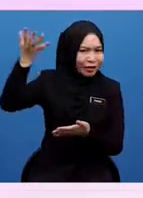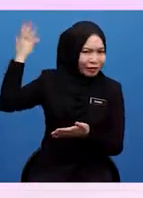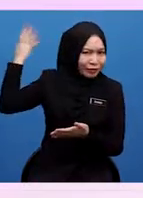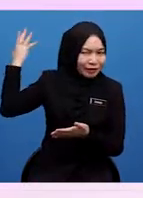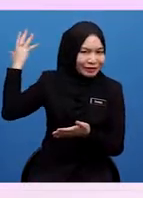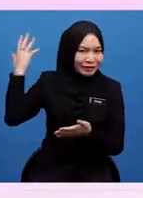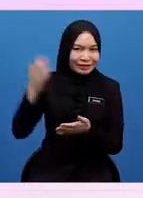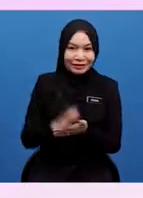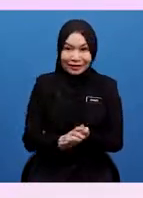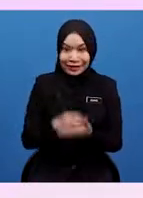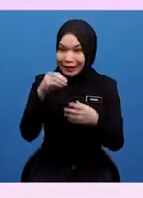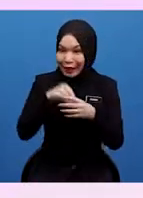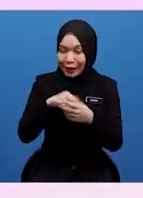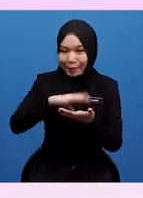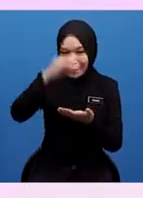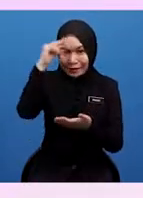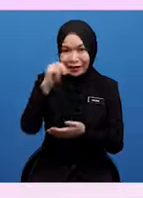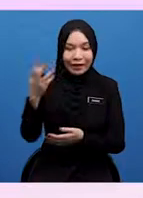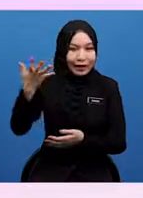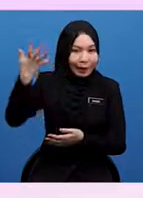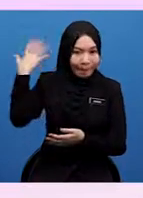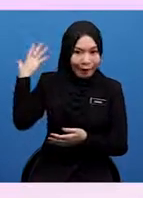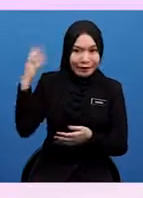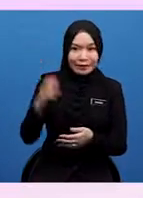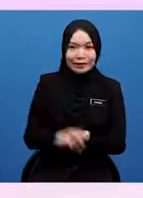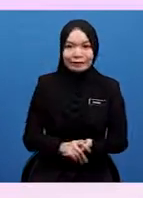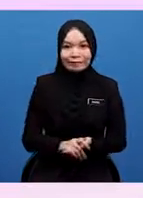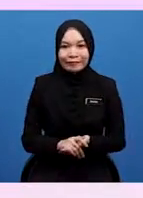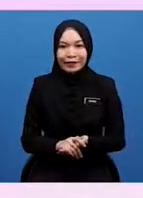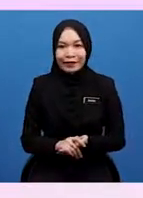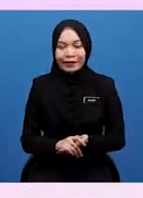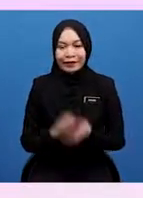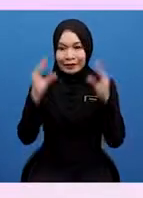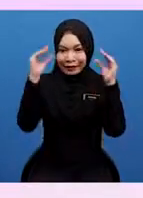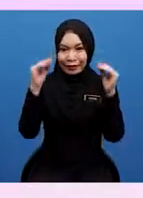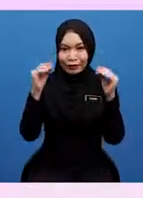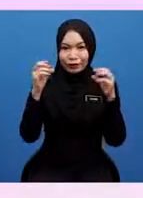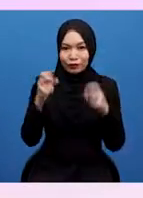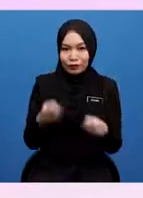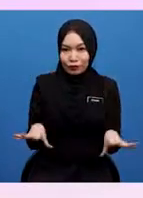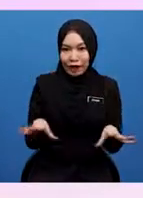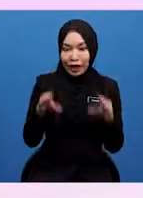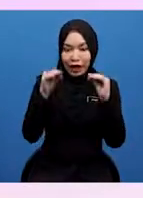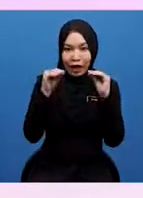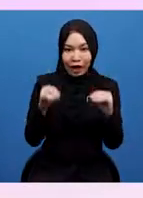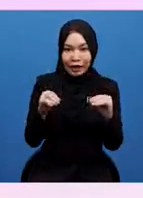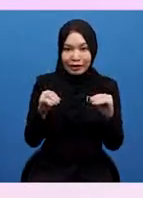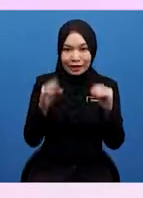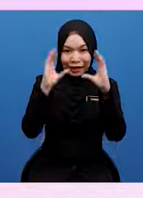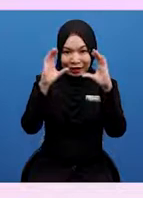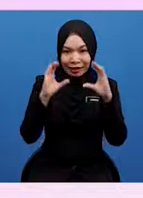episod lepas, rakan-rakan cikgu sudah mengajar teknik untuk melukis graf bar dan juga graf